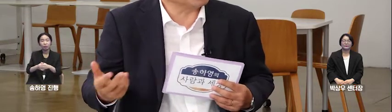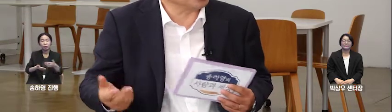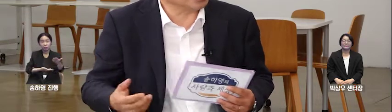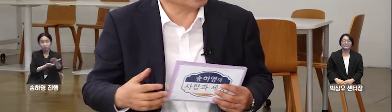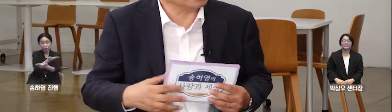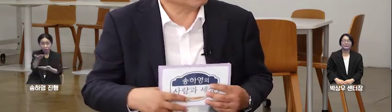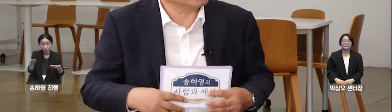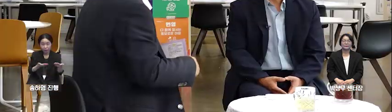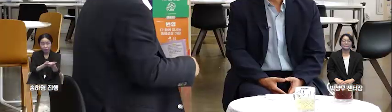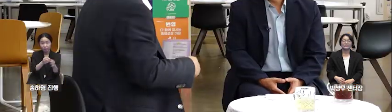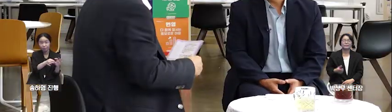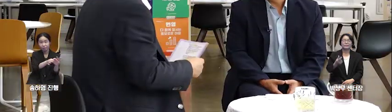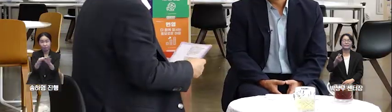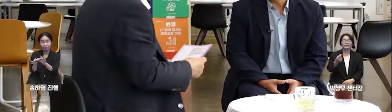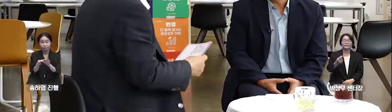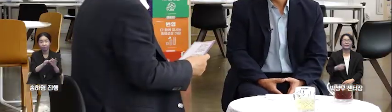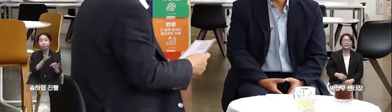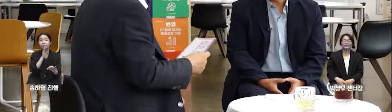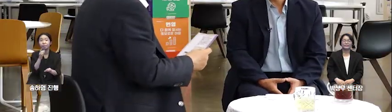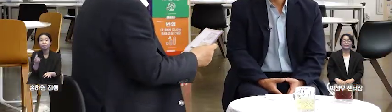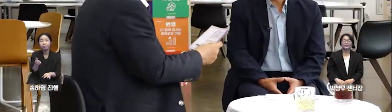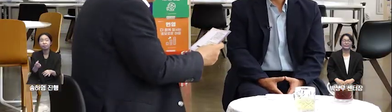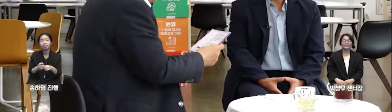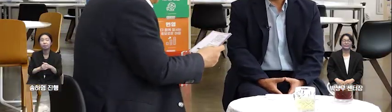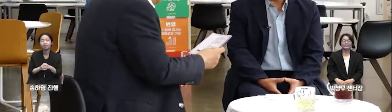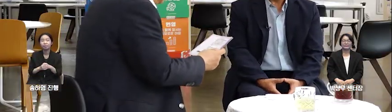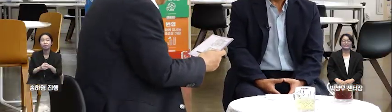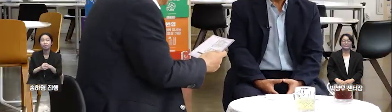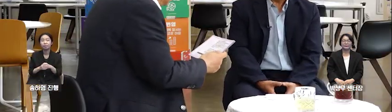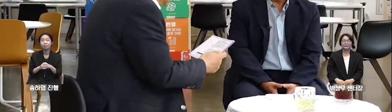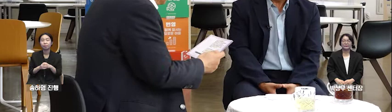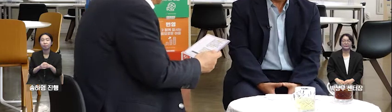네트워크 연결돼 있겠네요. 네, 그렇습니다. 유기적으로. 네.